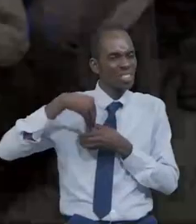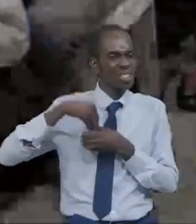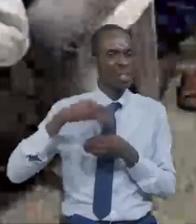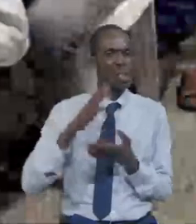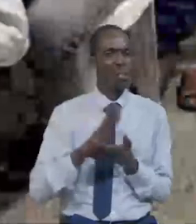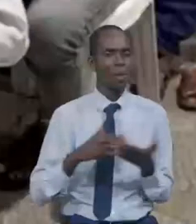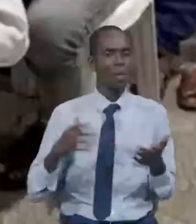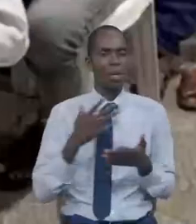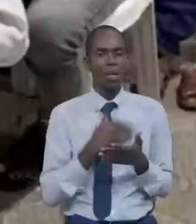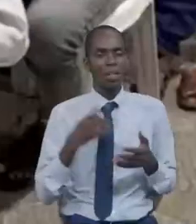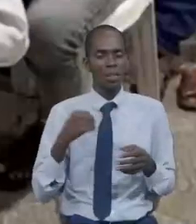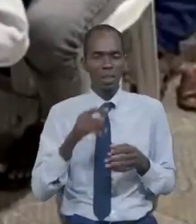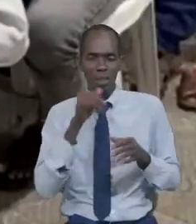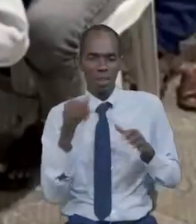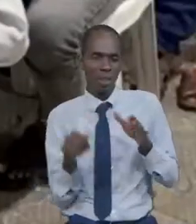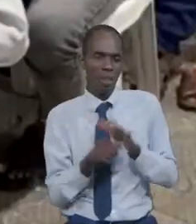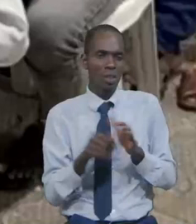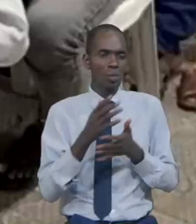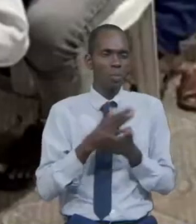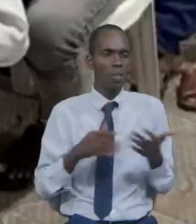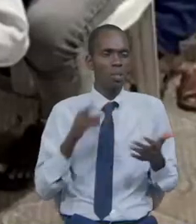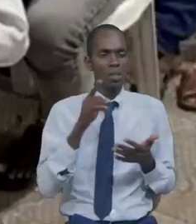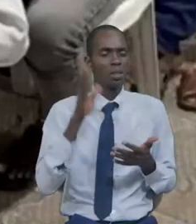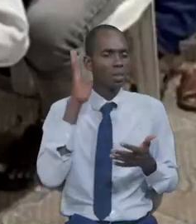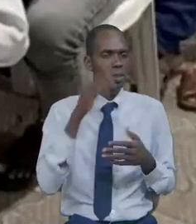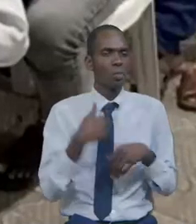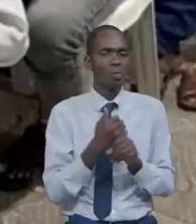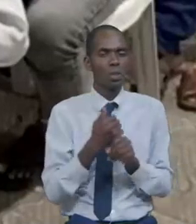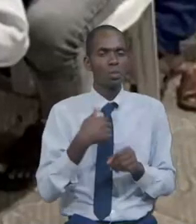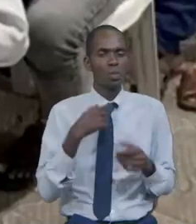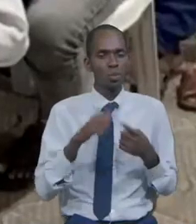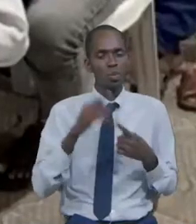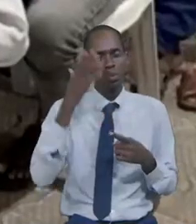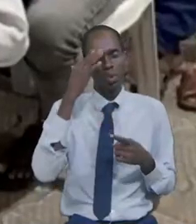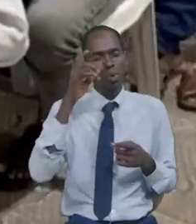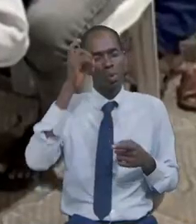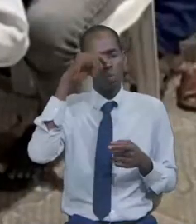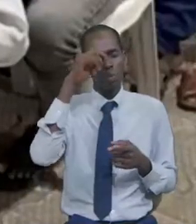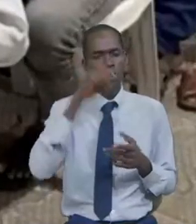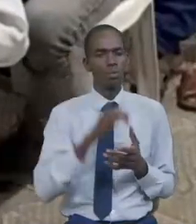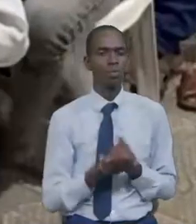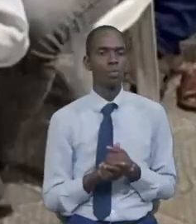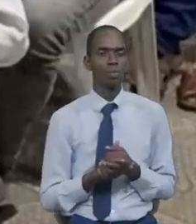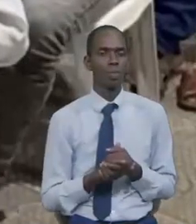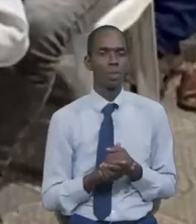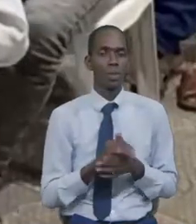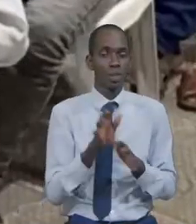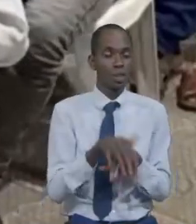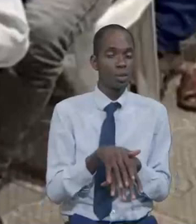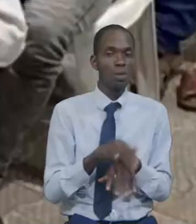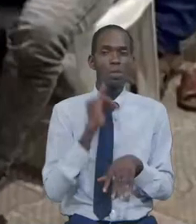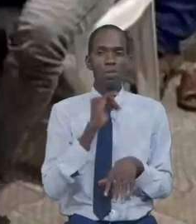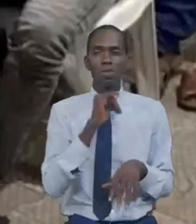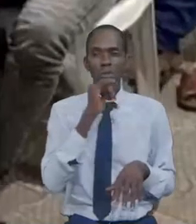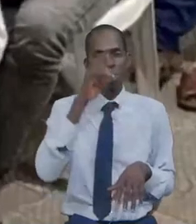cœur. Fais donc pénétrer la sagesse au-dedans de moi. C'est la sagesse. L'hypocrisie n'est pas la